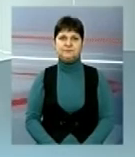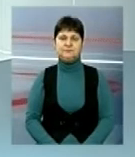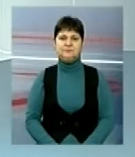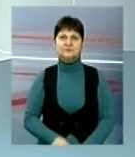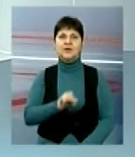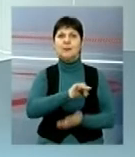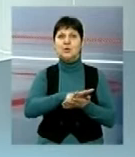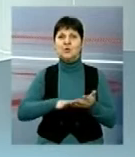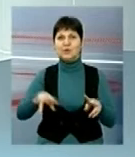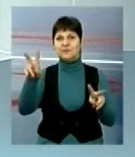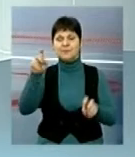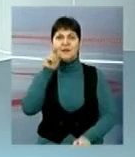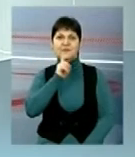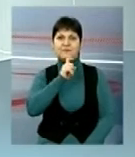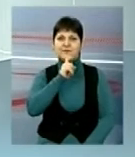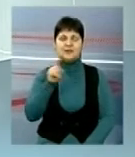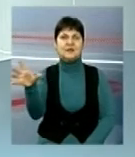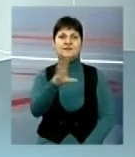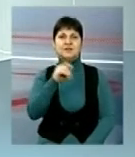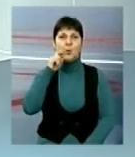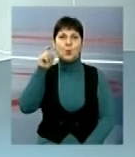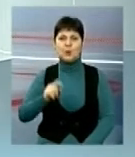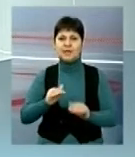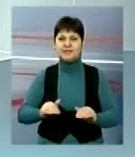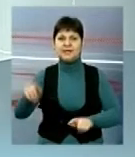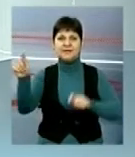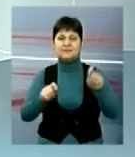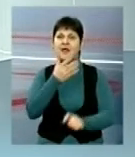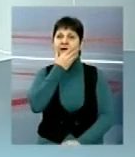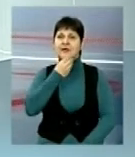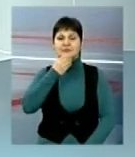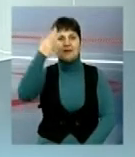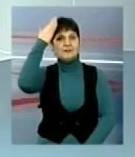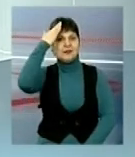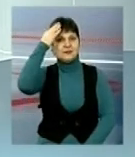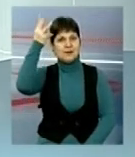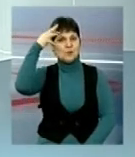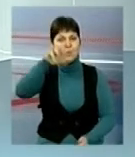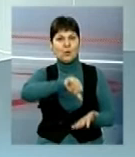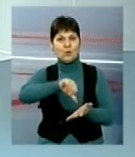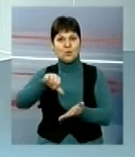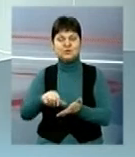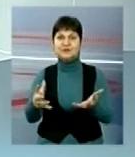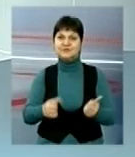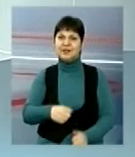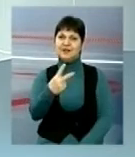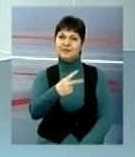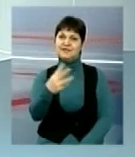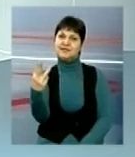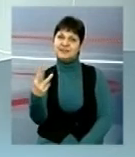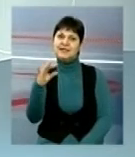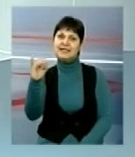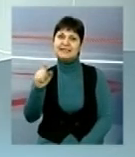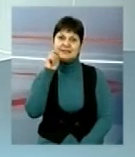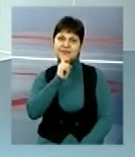І продовж теми. У Вінниці провели всеукраїнський дитячий фестиваль краси, талантів та моди. Участь у ньому взяли 23 конкурсанти з